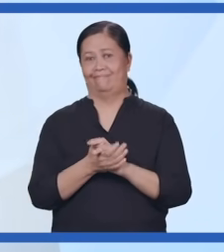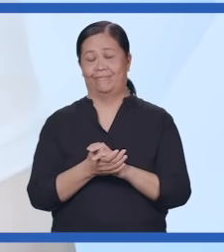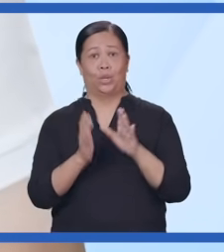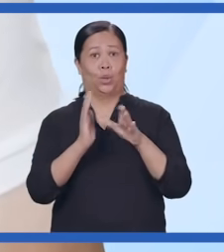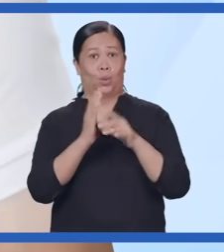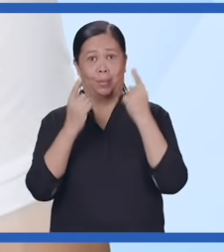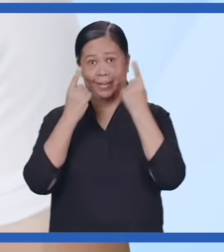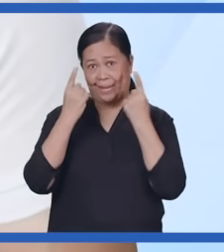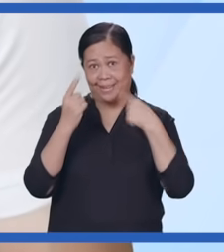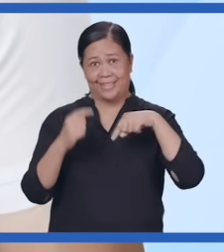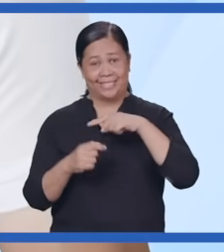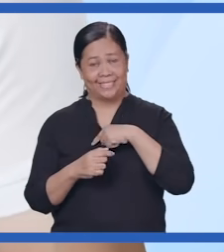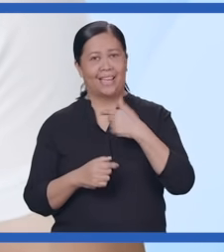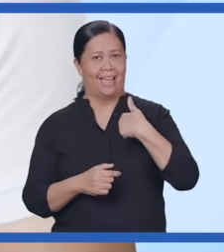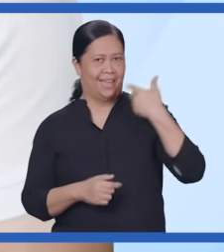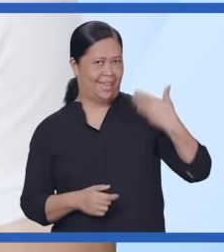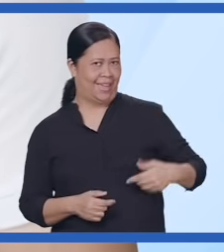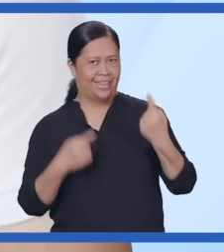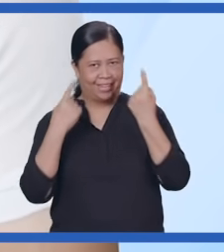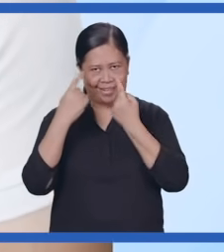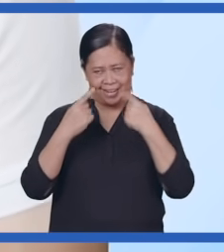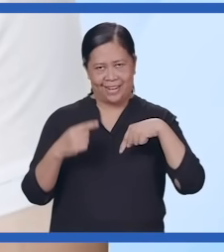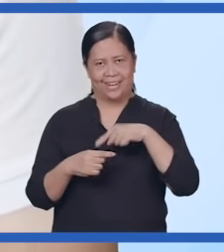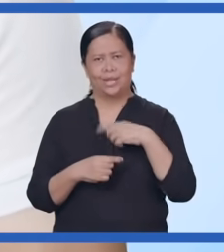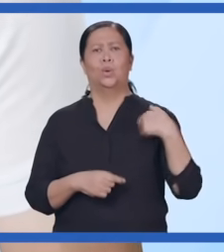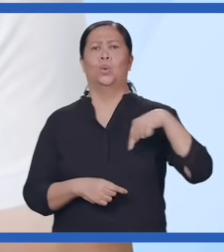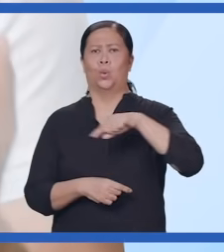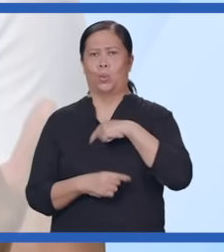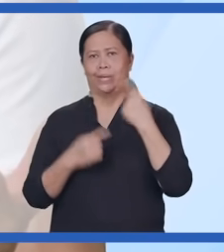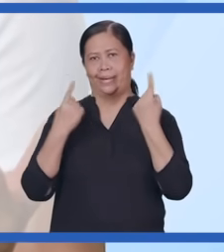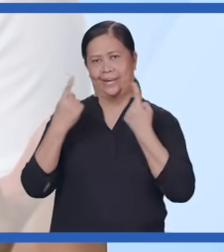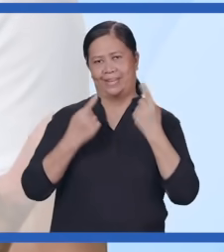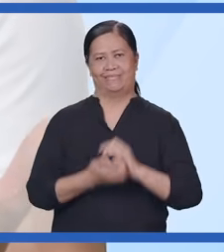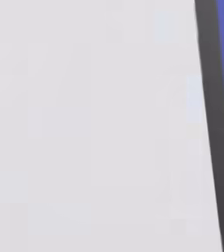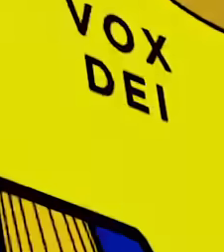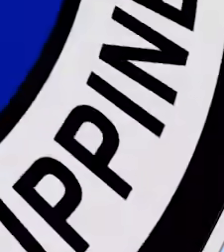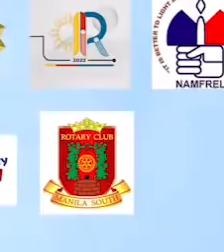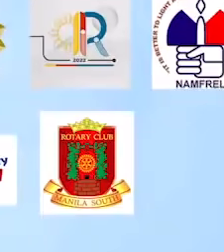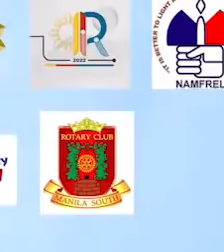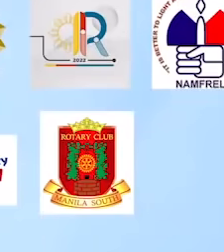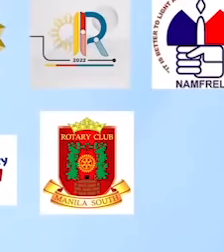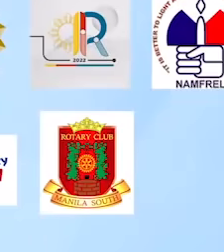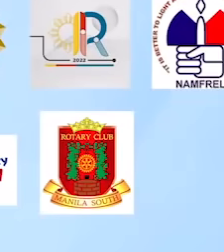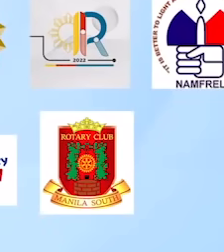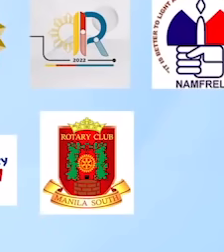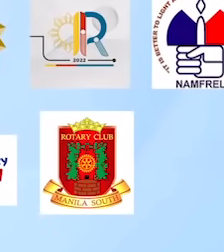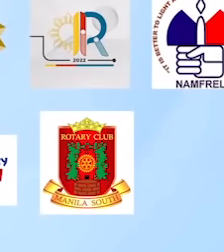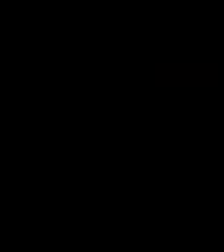Pumili cares, I care, we care.